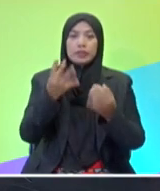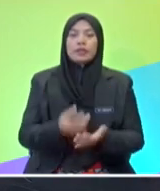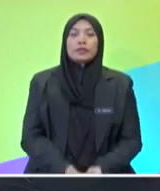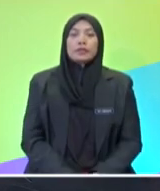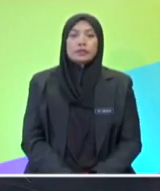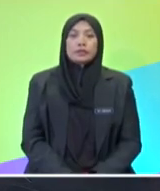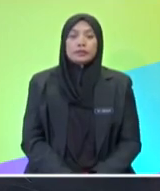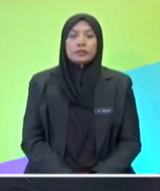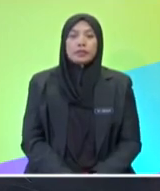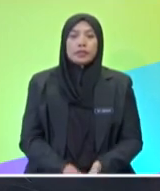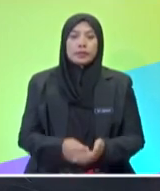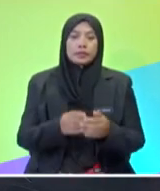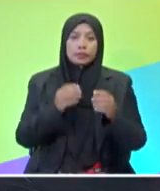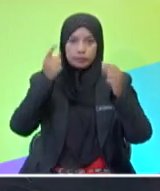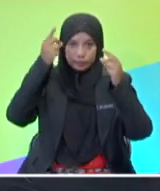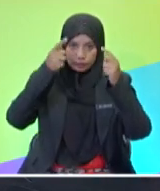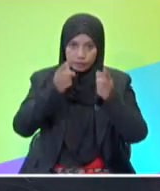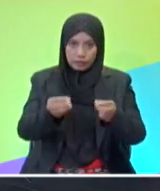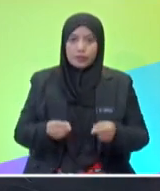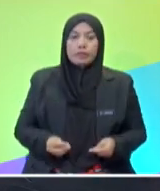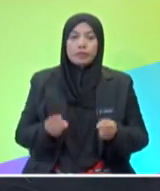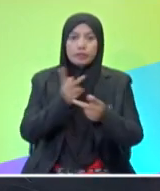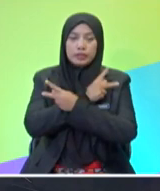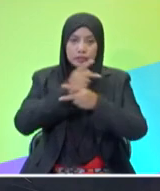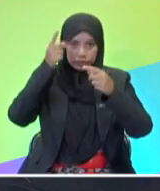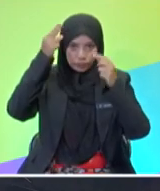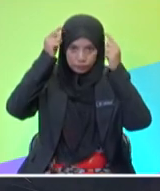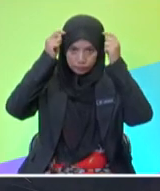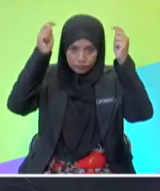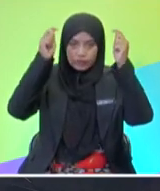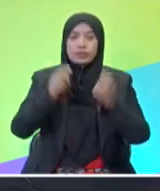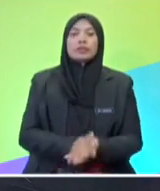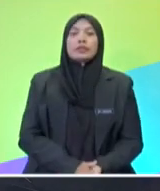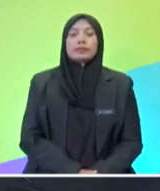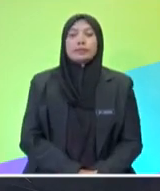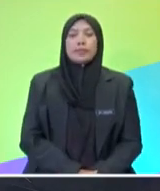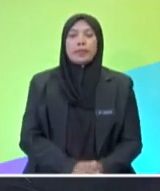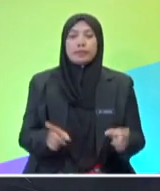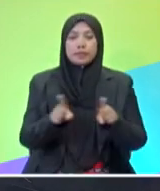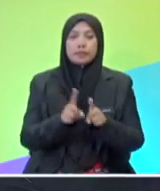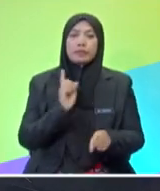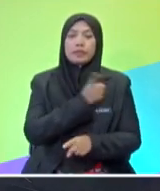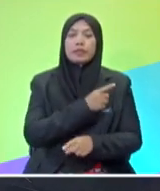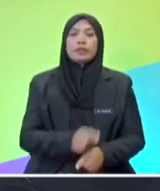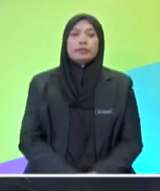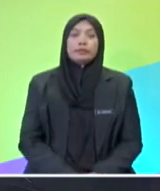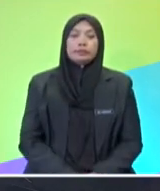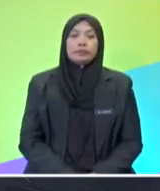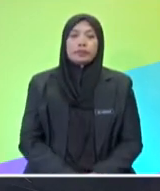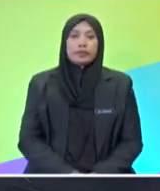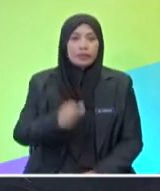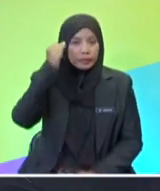kasih juga Ustazah kerana sudi berkongsi sama-sama dengan kami tentang topik kita pada hari ini. InsyaAllah, kita berjumpa lagi di lain hari. Saya tutup